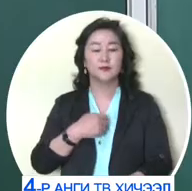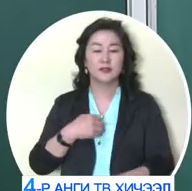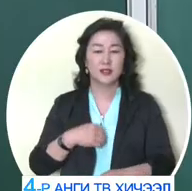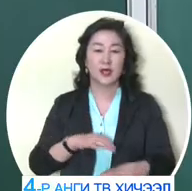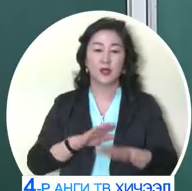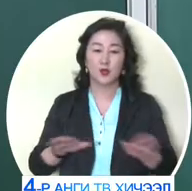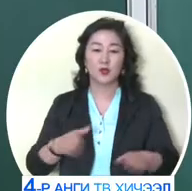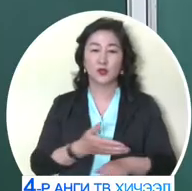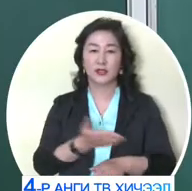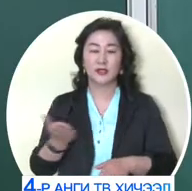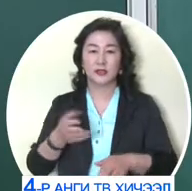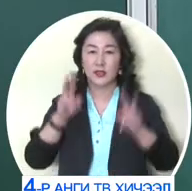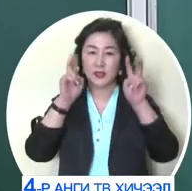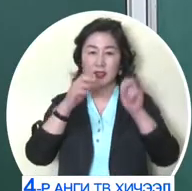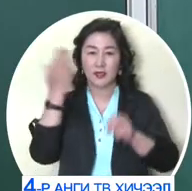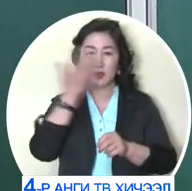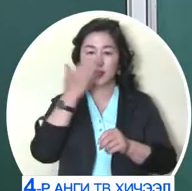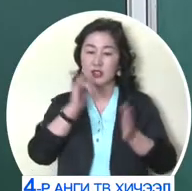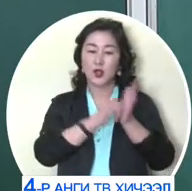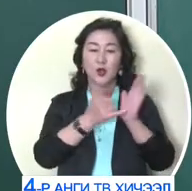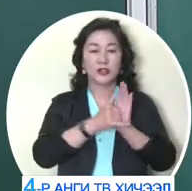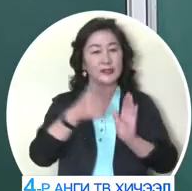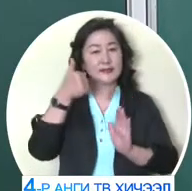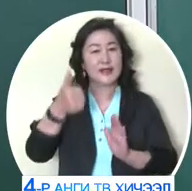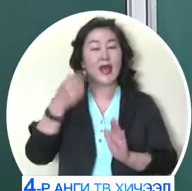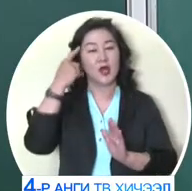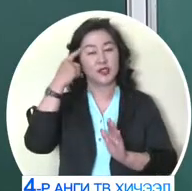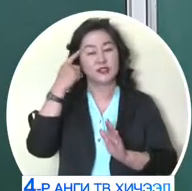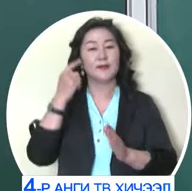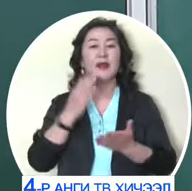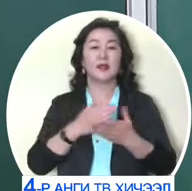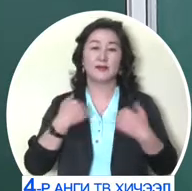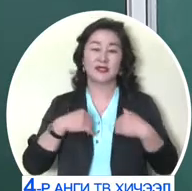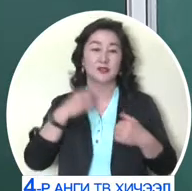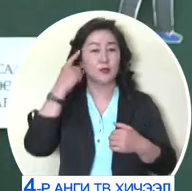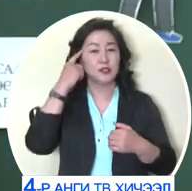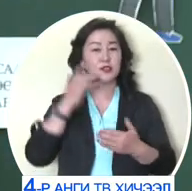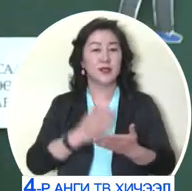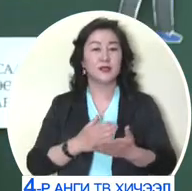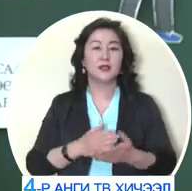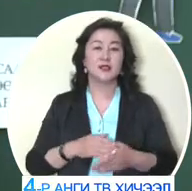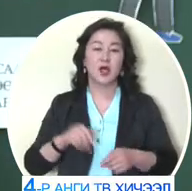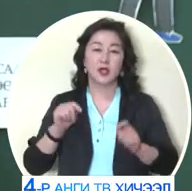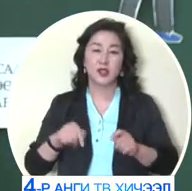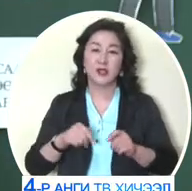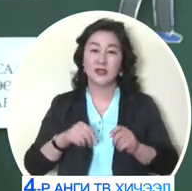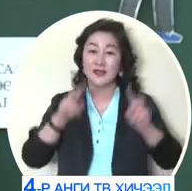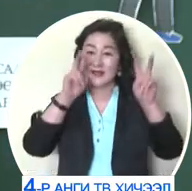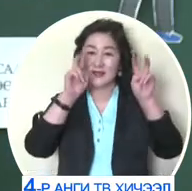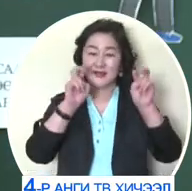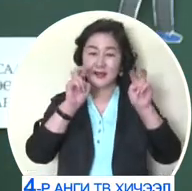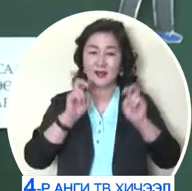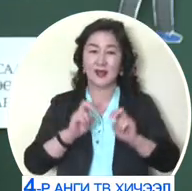За сурагчид маань ихэнх уншаад утгыг нь сайтар ойлгосон байхаа гэж багш нь бодож байна. Одоо бүгдээрээ дилбэт цэцэг гэсэн энхүү